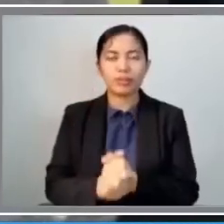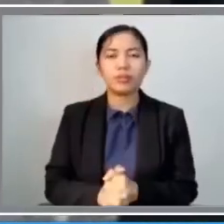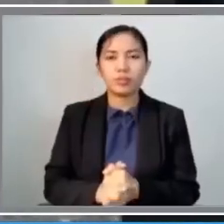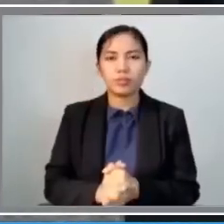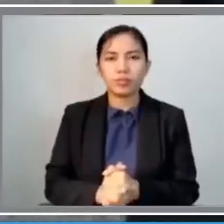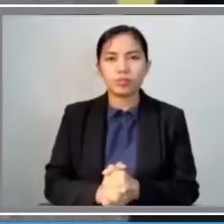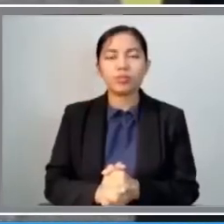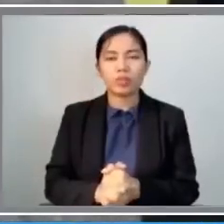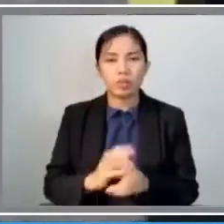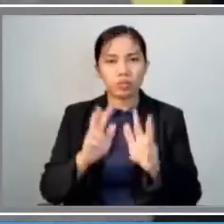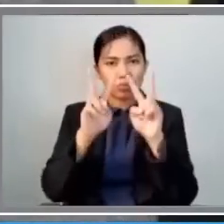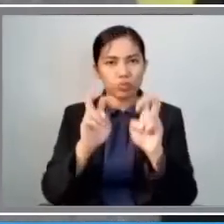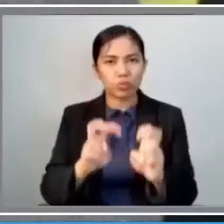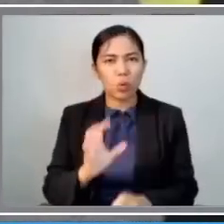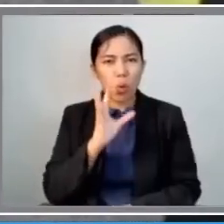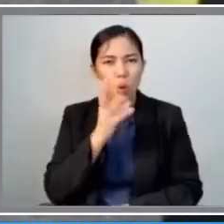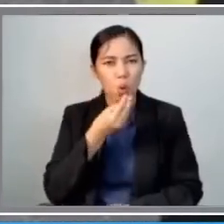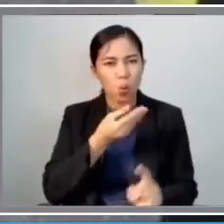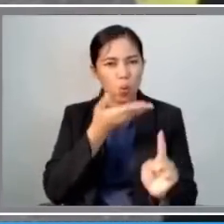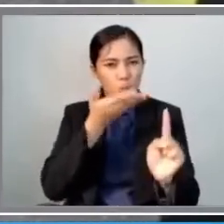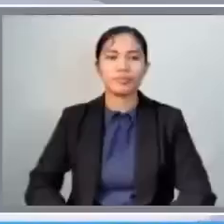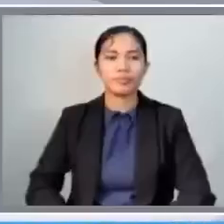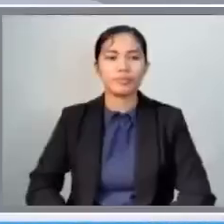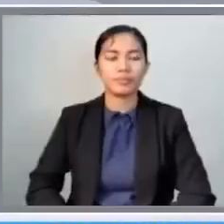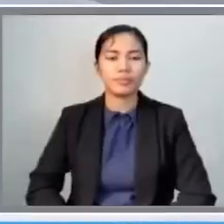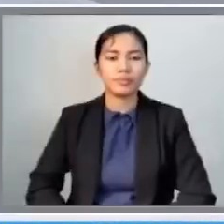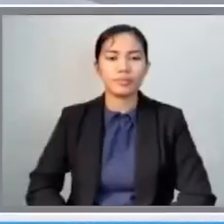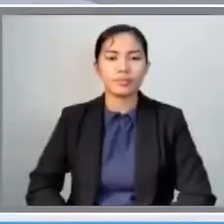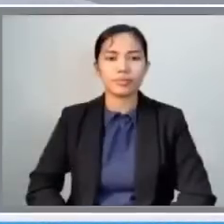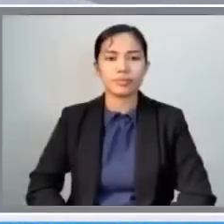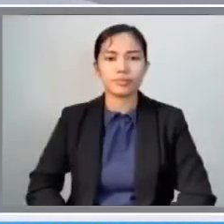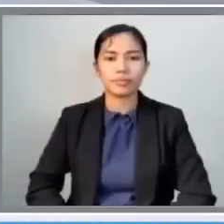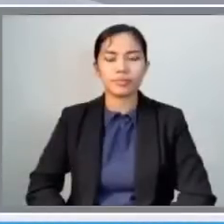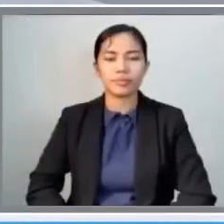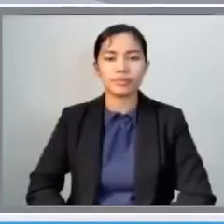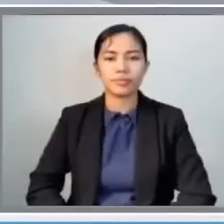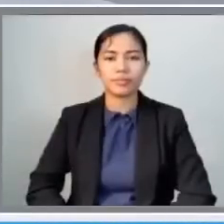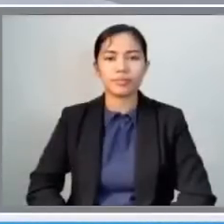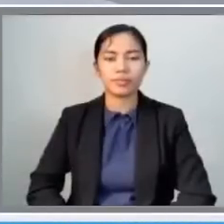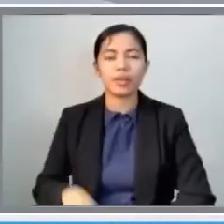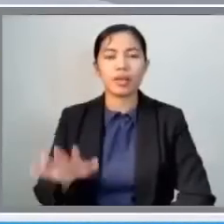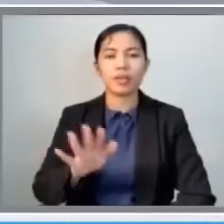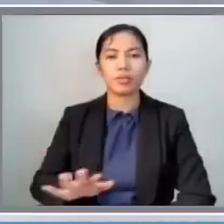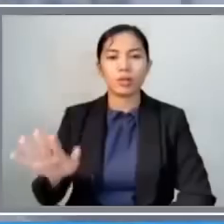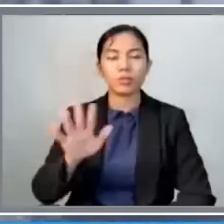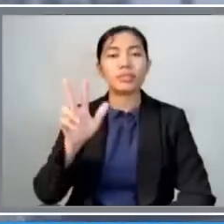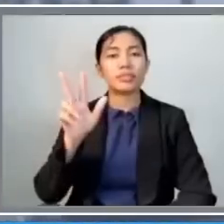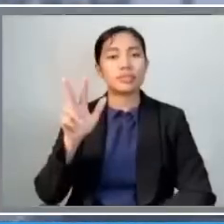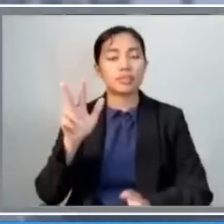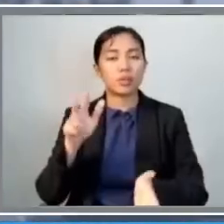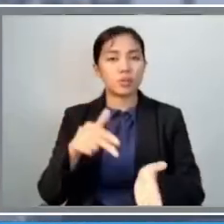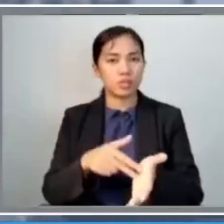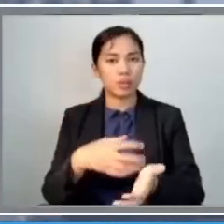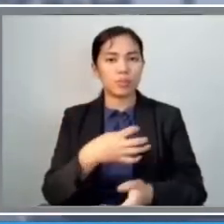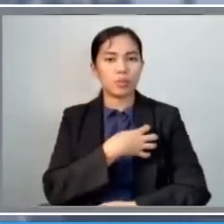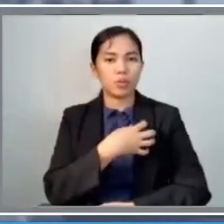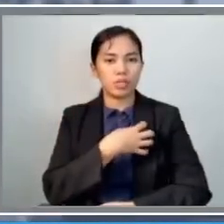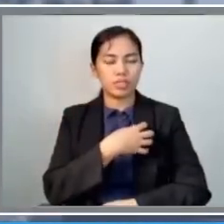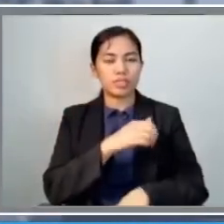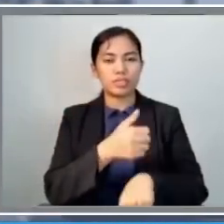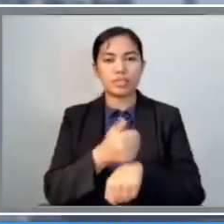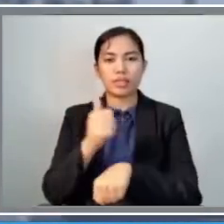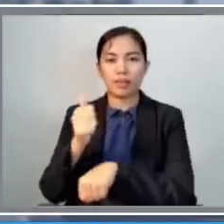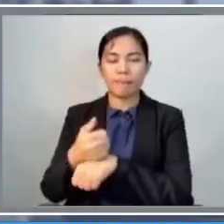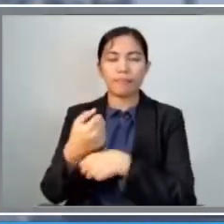ng babae halos 3,000 pulis ang ide-deploy para sa para humati ang